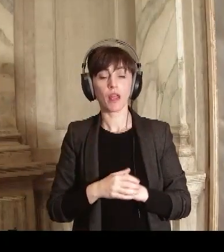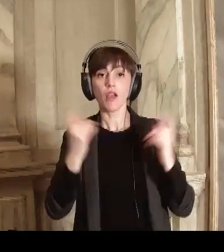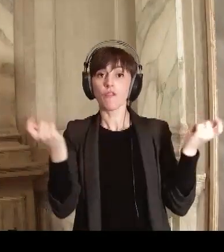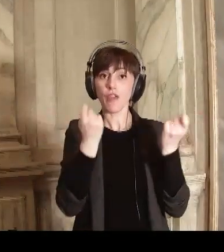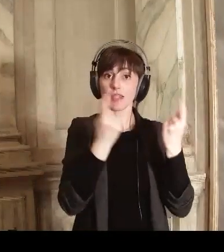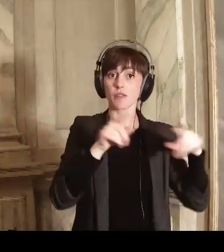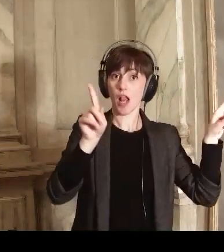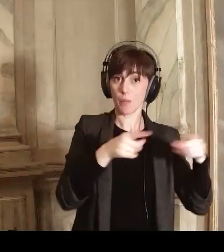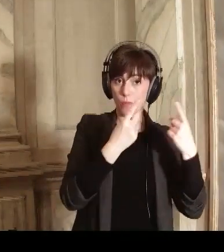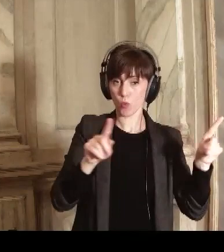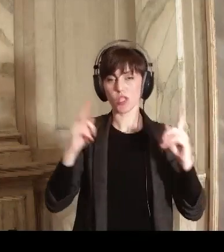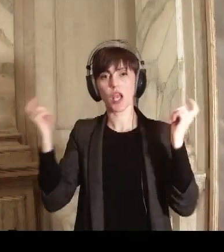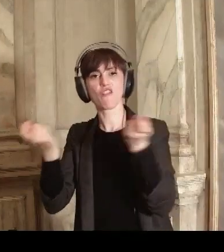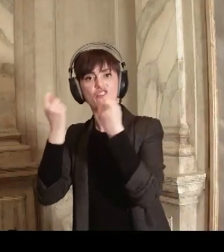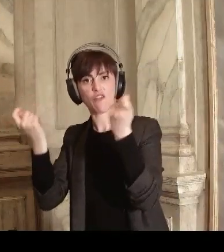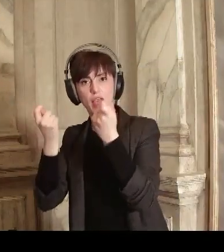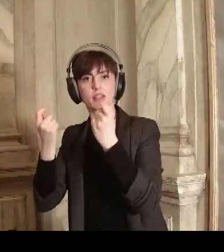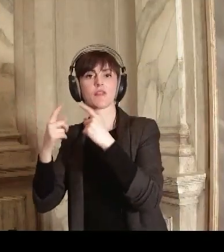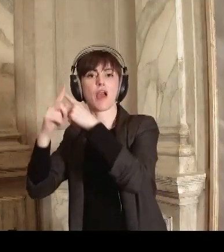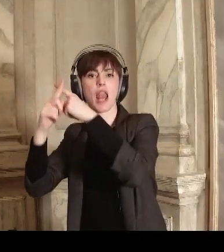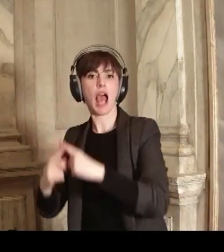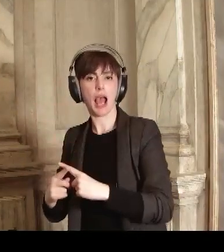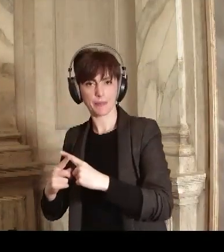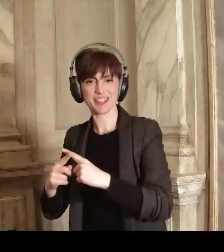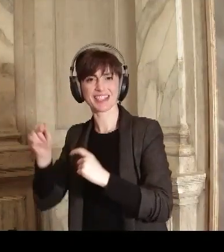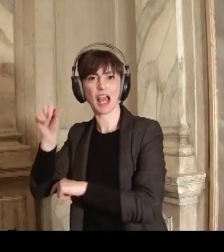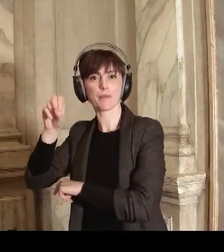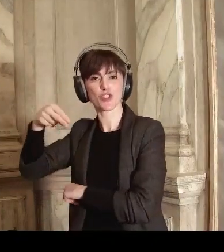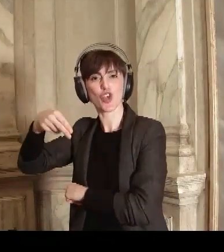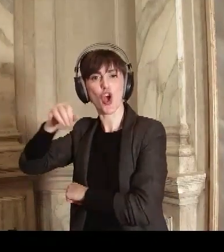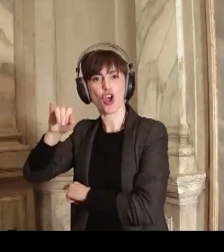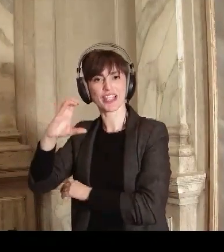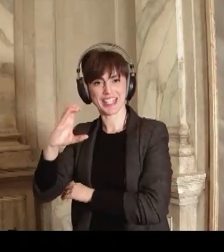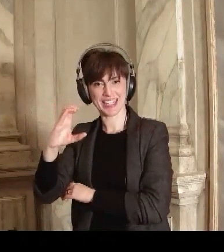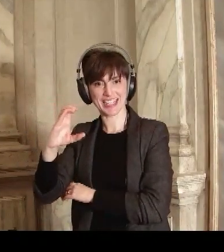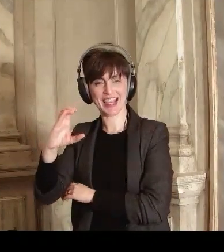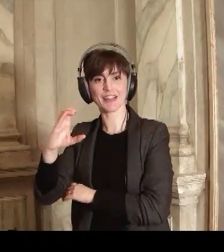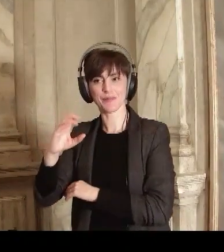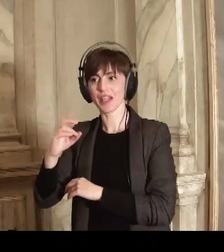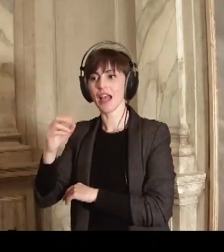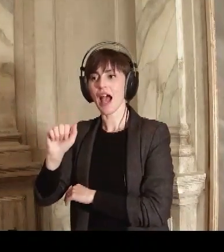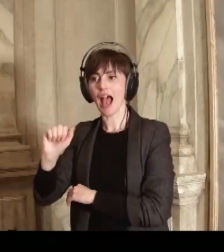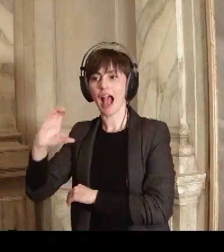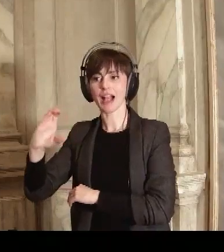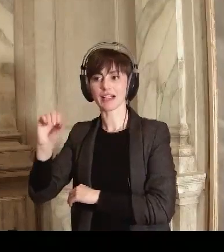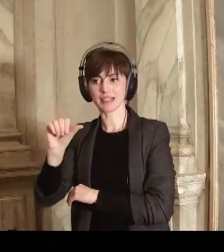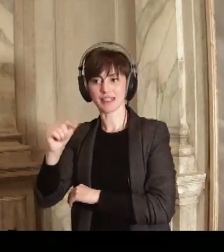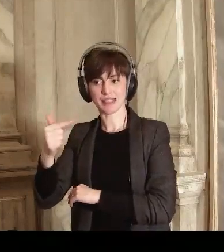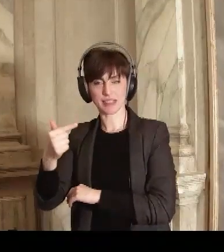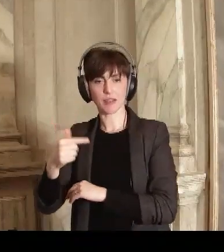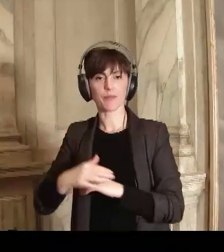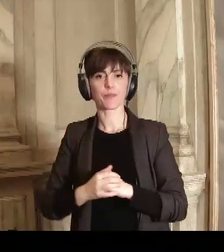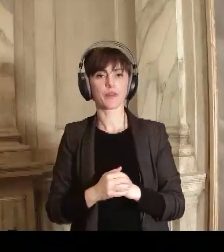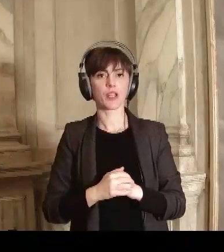Axe di Amsterdam è suggellata dalla lunghissima notte di Sonic Axe con diversi DJ, performer,